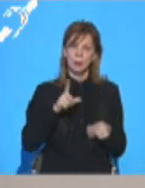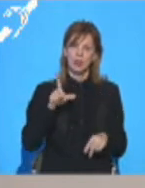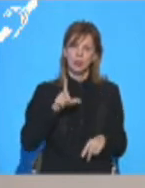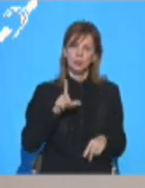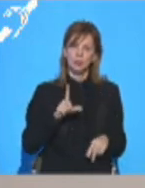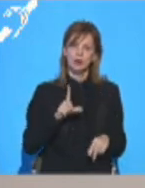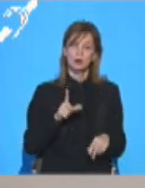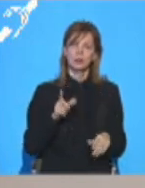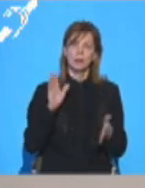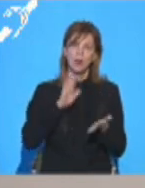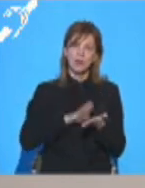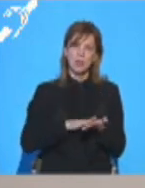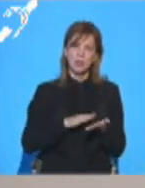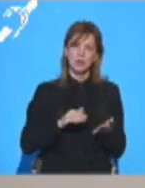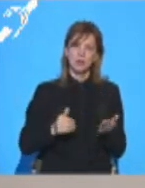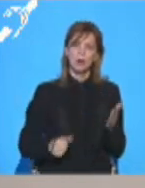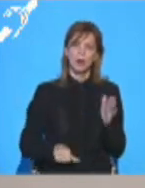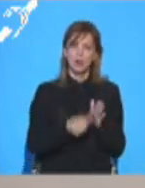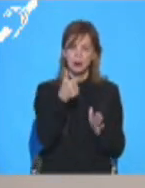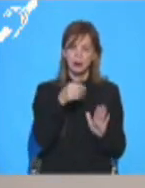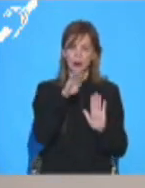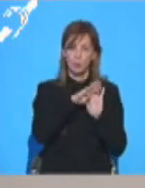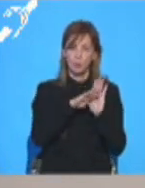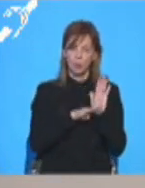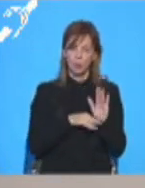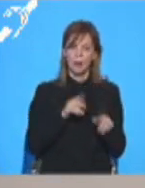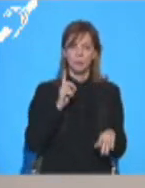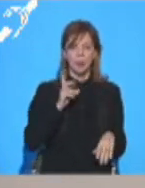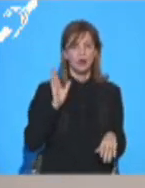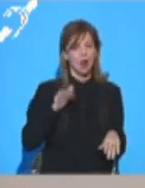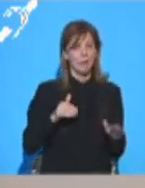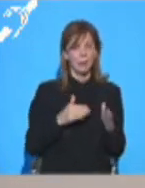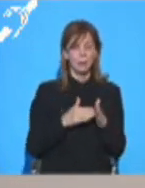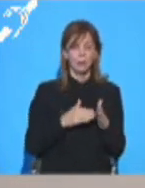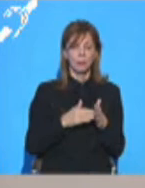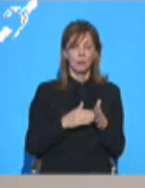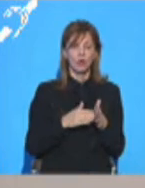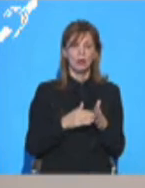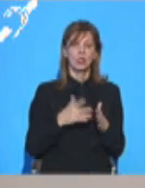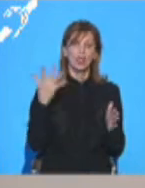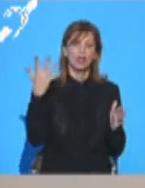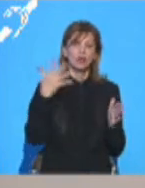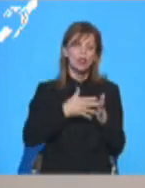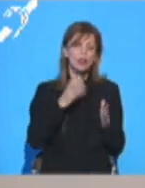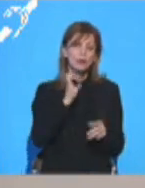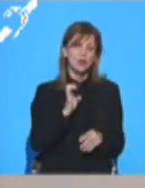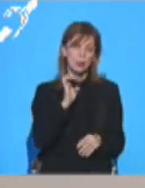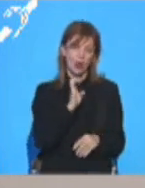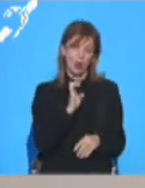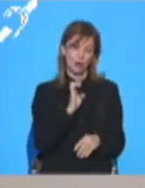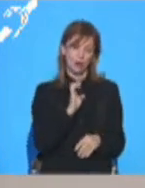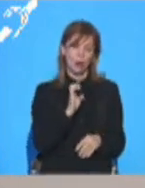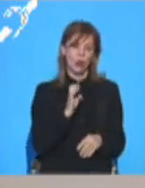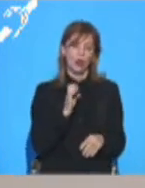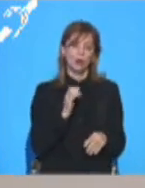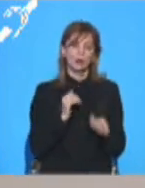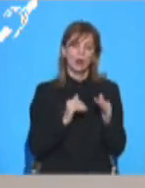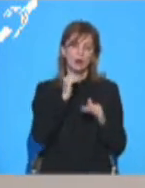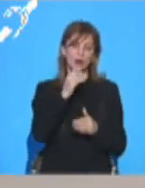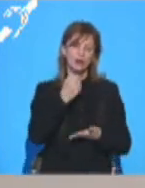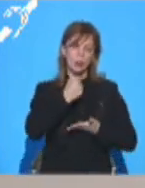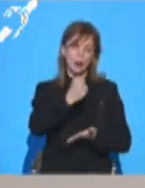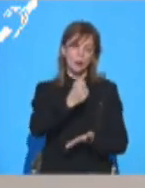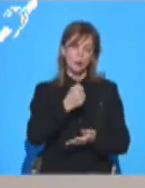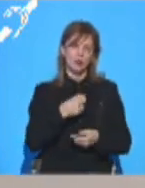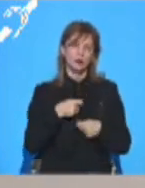încă un program de sprijin, numai că avem nevoie de o sumă mult mai mare, 5.000 de euro, per beneficiar, avem nevoie de creșterea bugetului